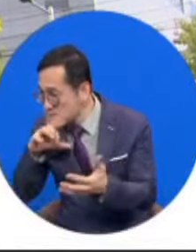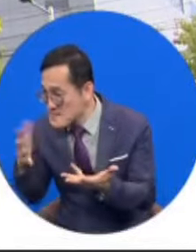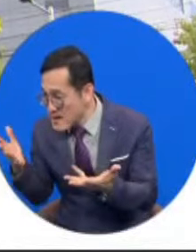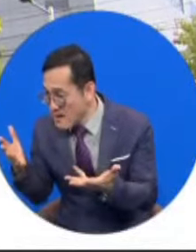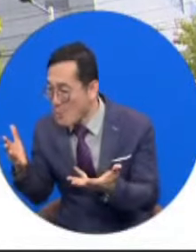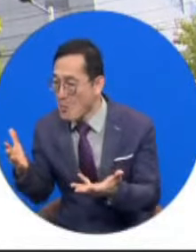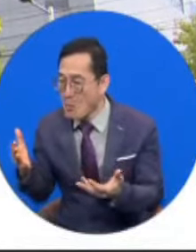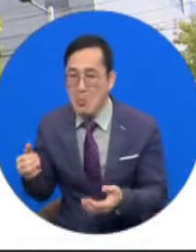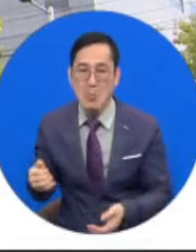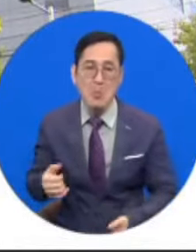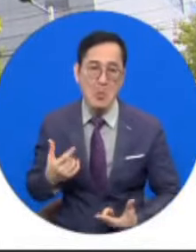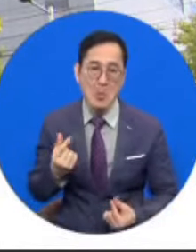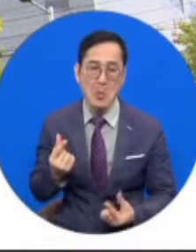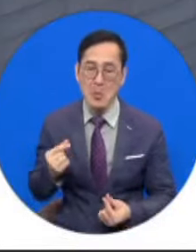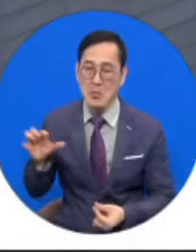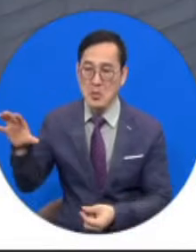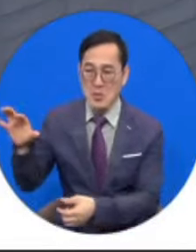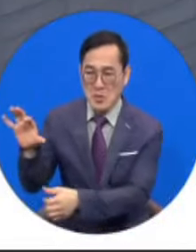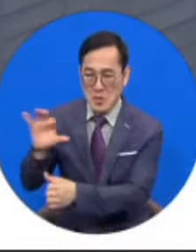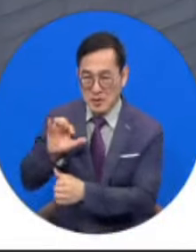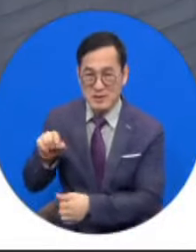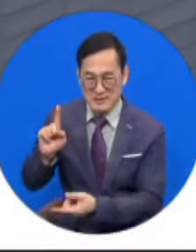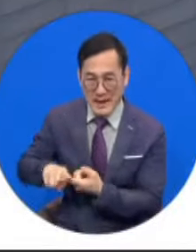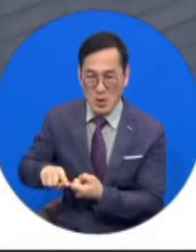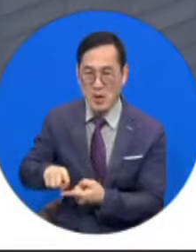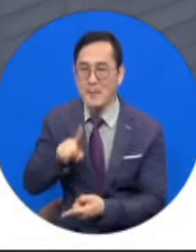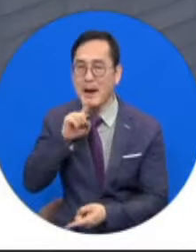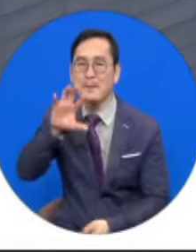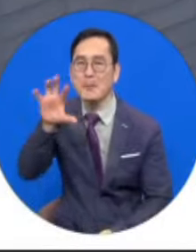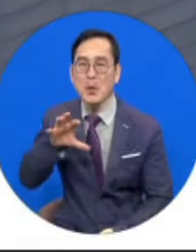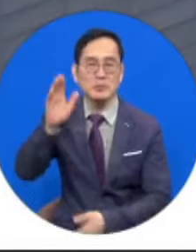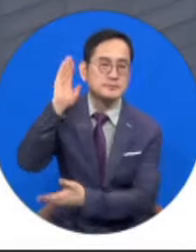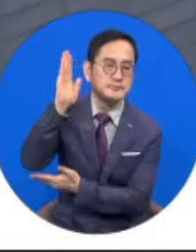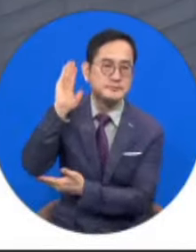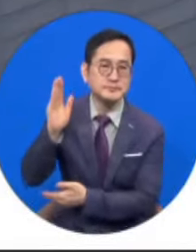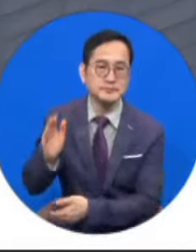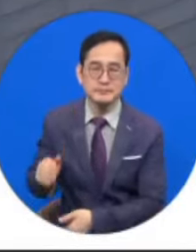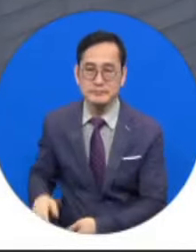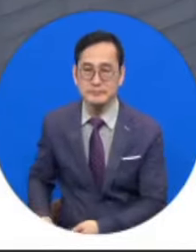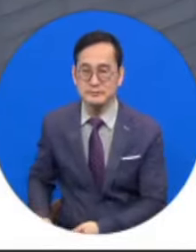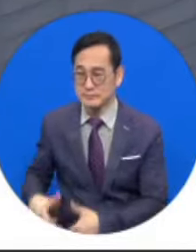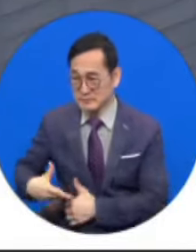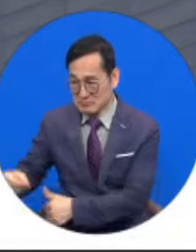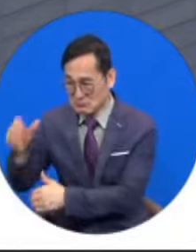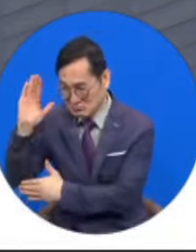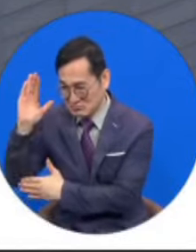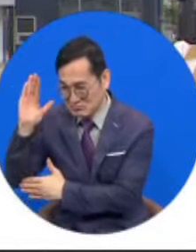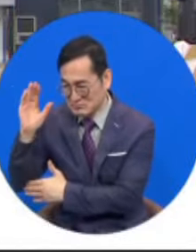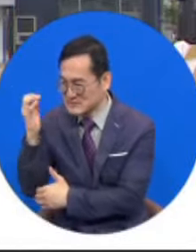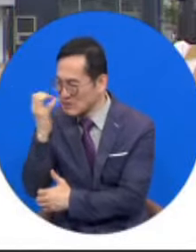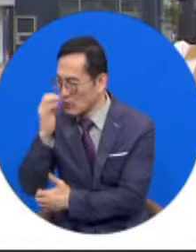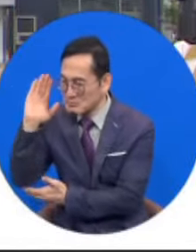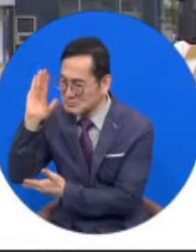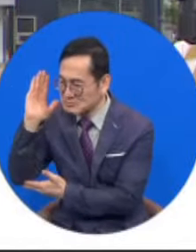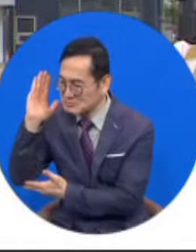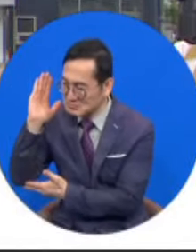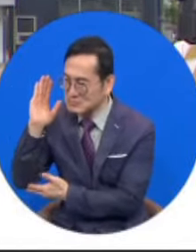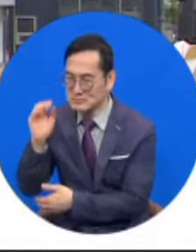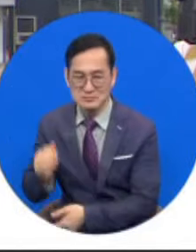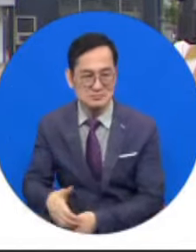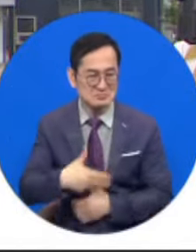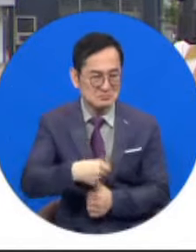강의 방법으로서 저걸 계속적으로 써봤거든요 그러면 저런 분들은 사실은 강의 어떤 세계에서는